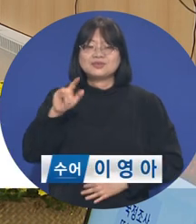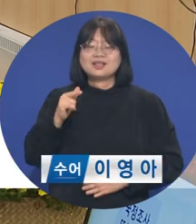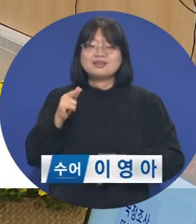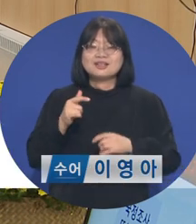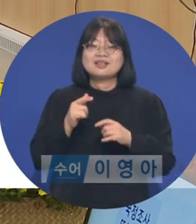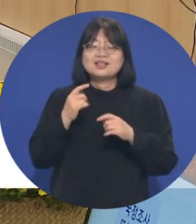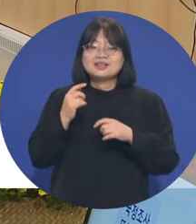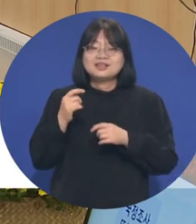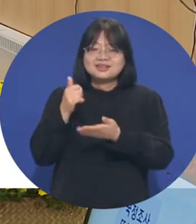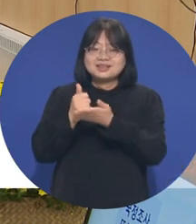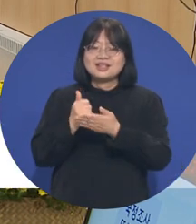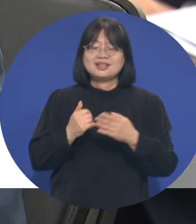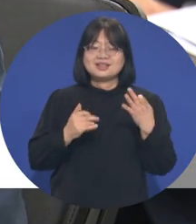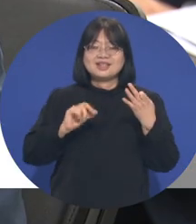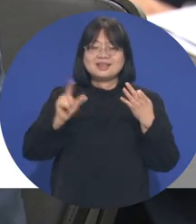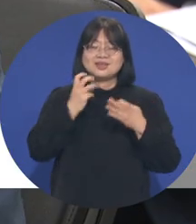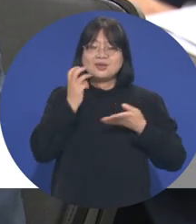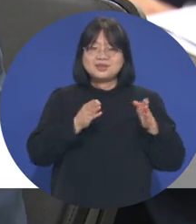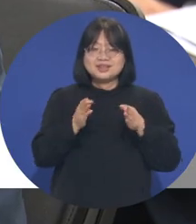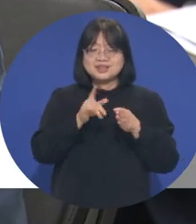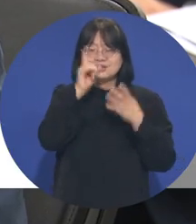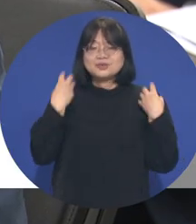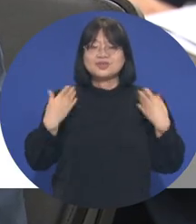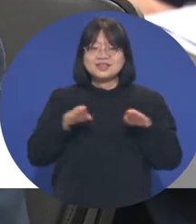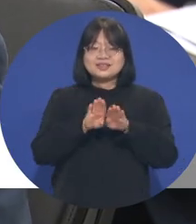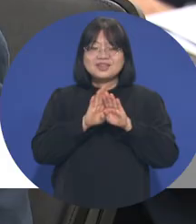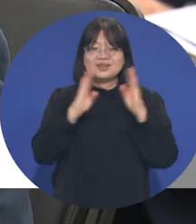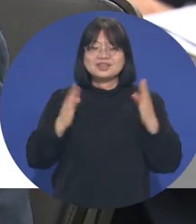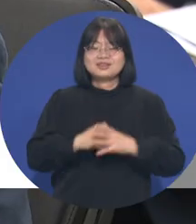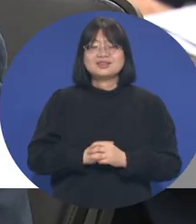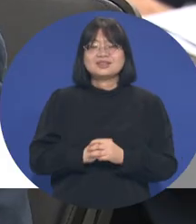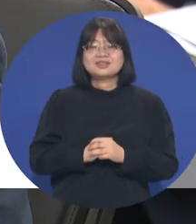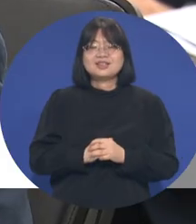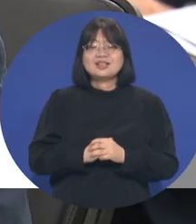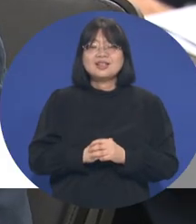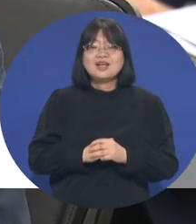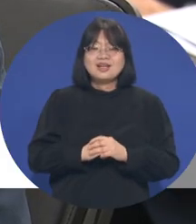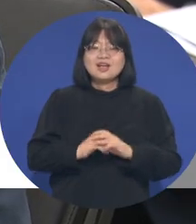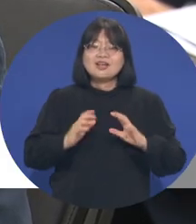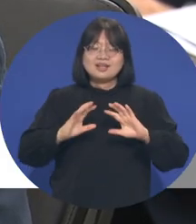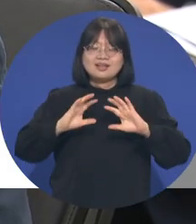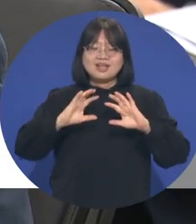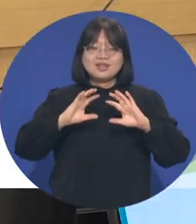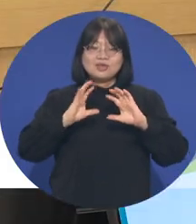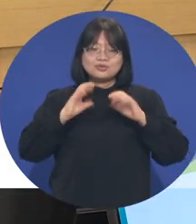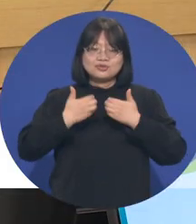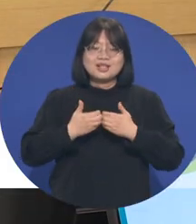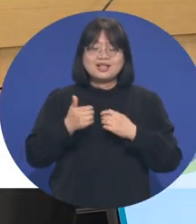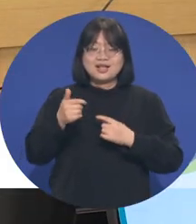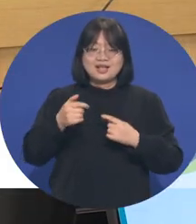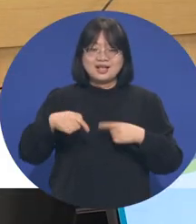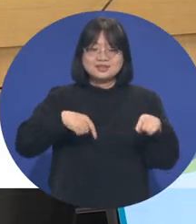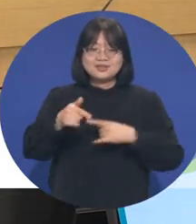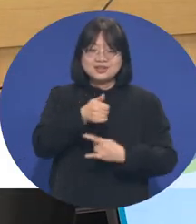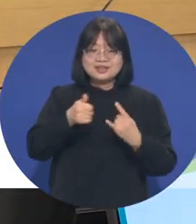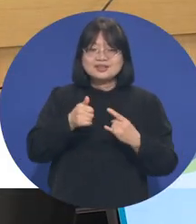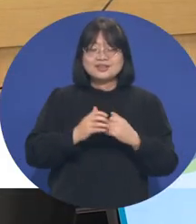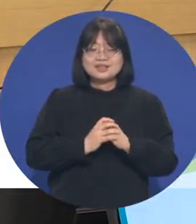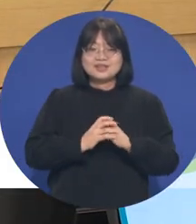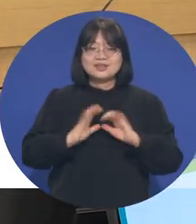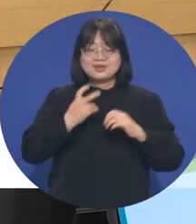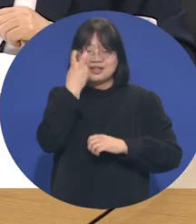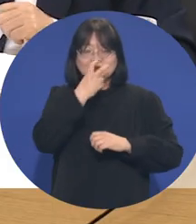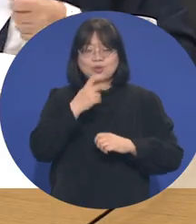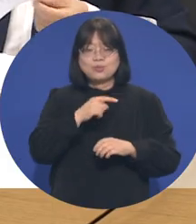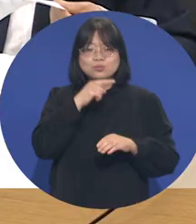김동연 경기도지사가 14일 경기도청에서 열린 국회 행정안전위원회 경기도 국정감사에서 북한의 포병부대 완전 사격